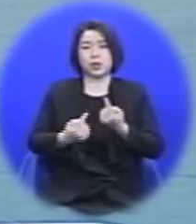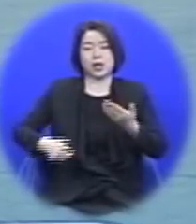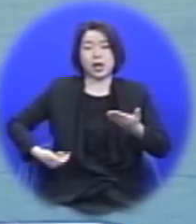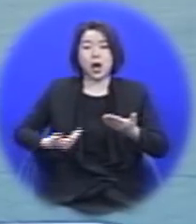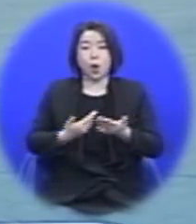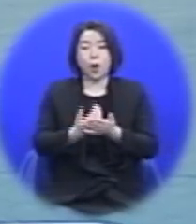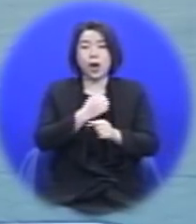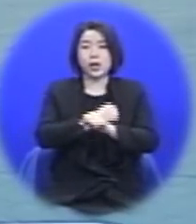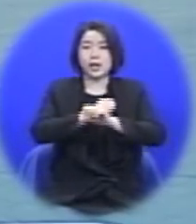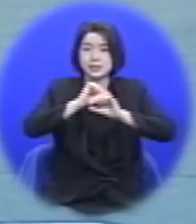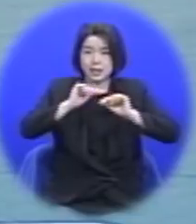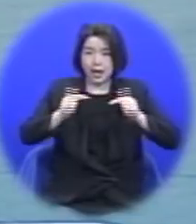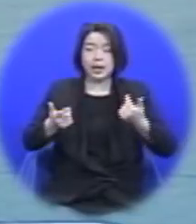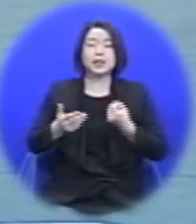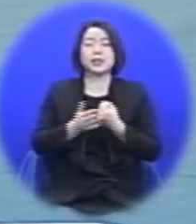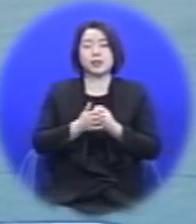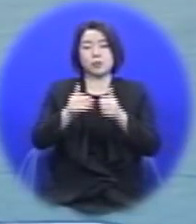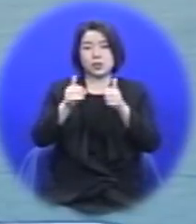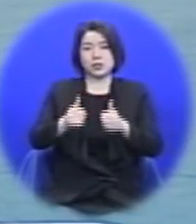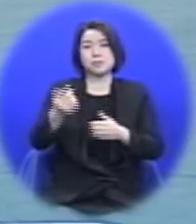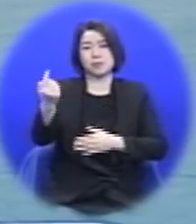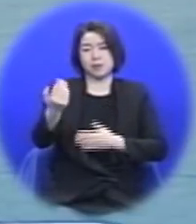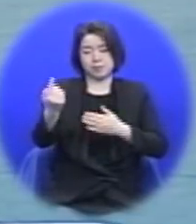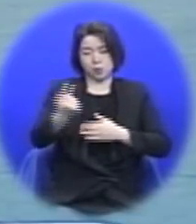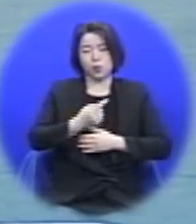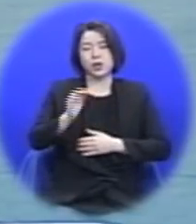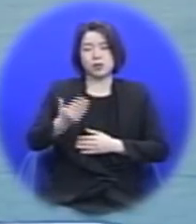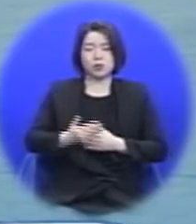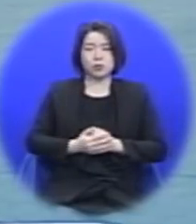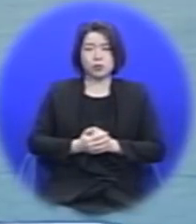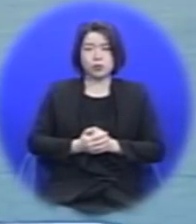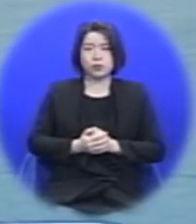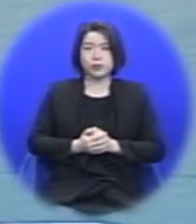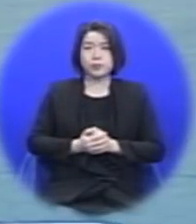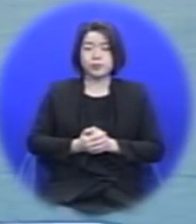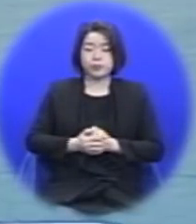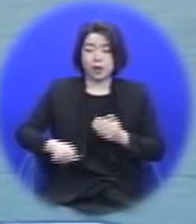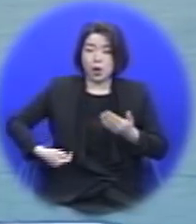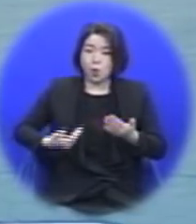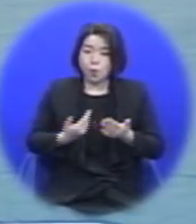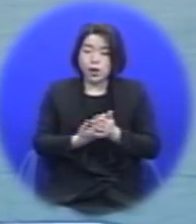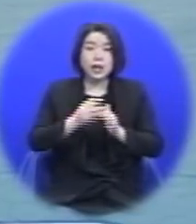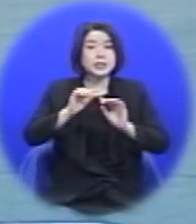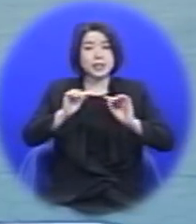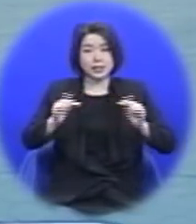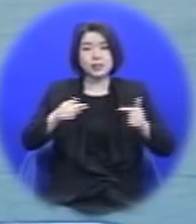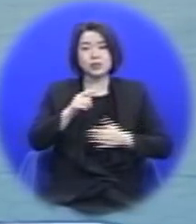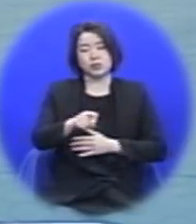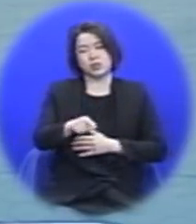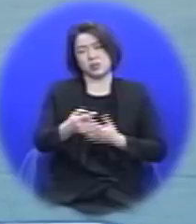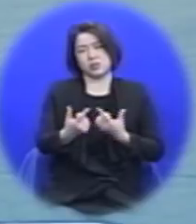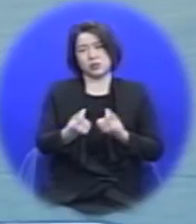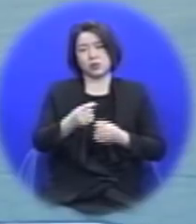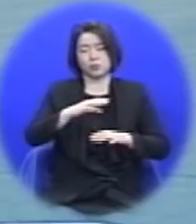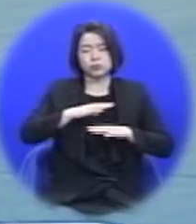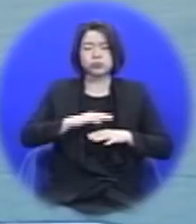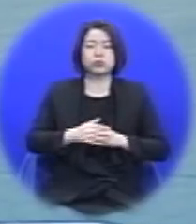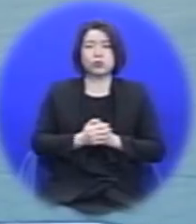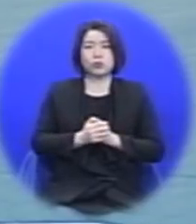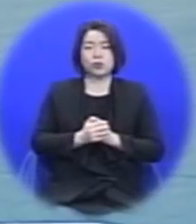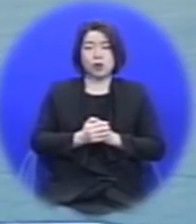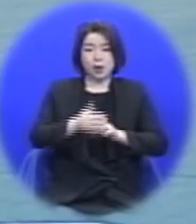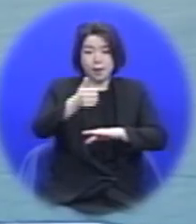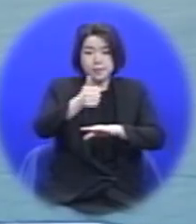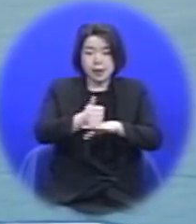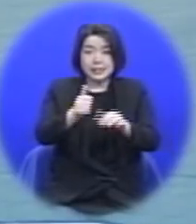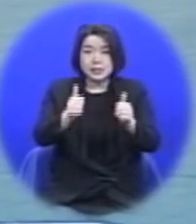회개하지 않았기 때문에 심판을 받는 겁니다. 회개하지 않는 게 이렇게 무섭습니다. 마지막